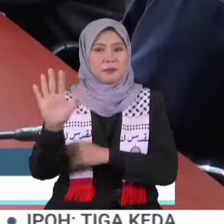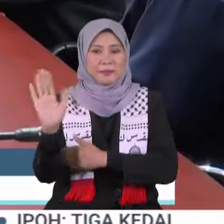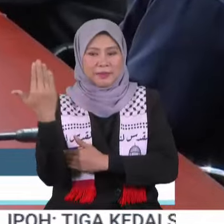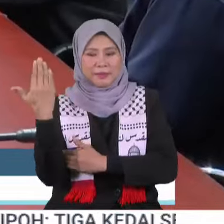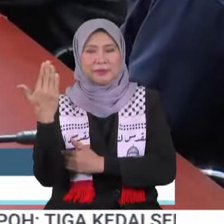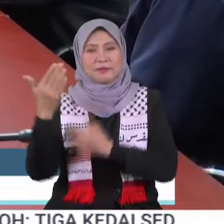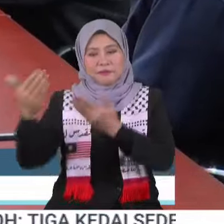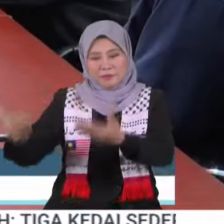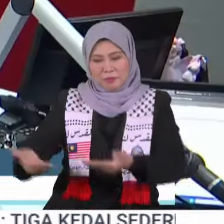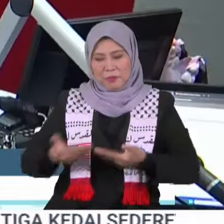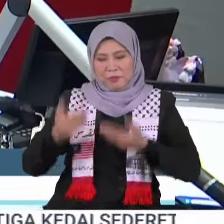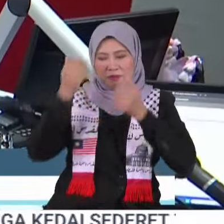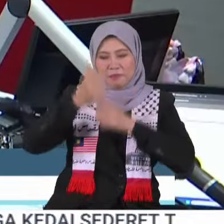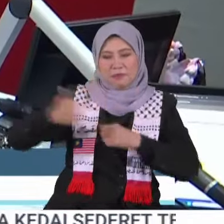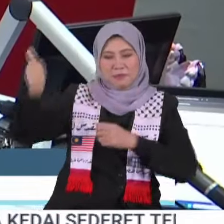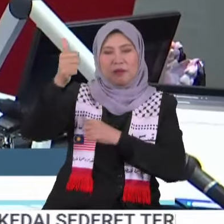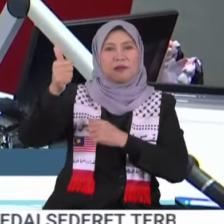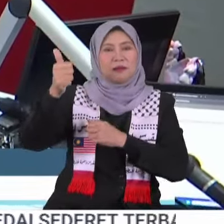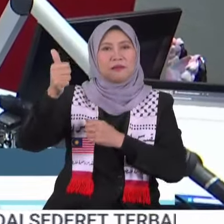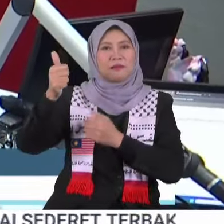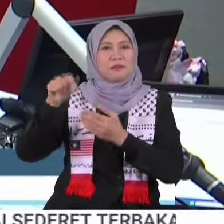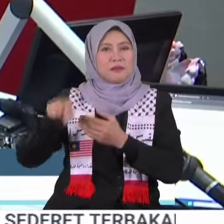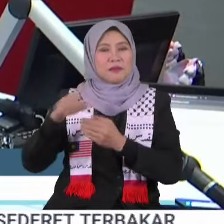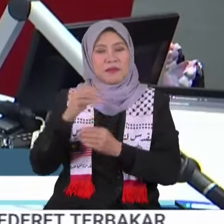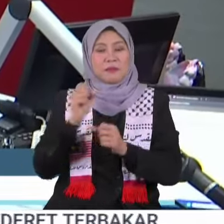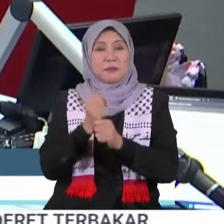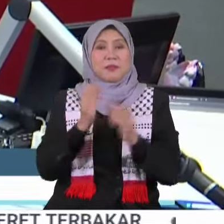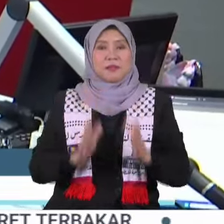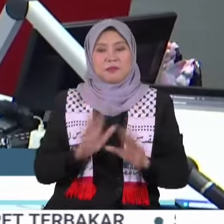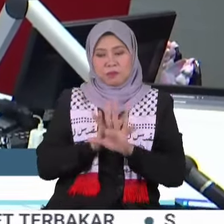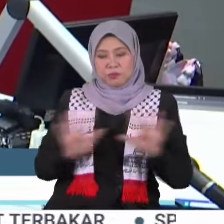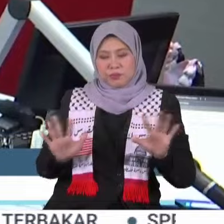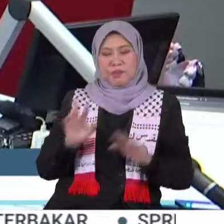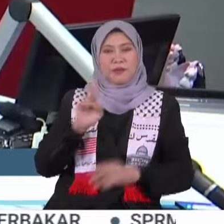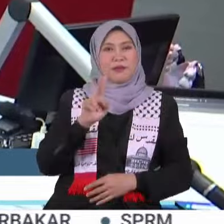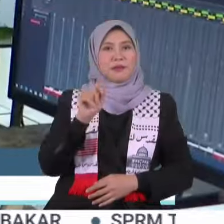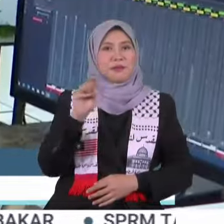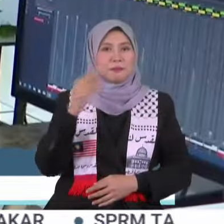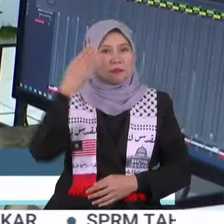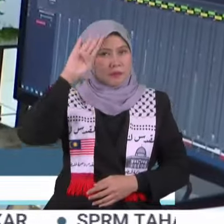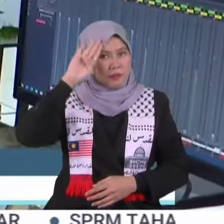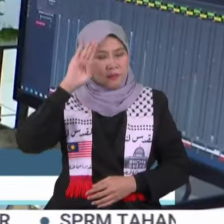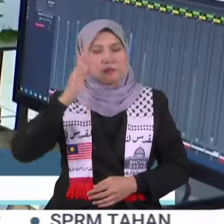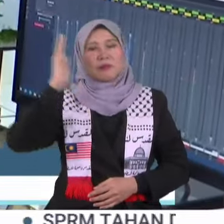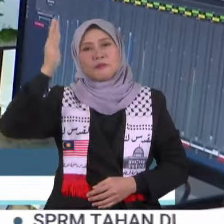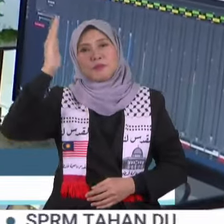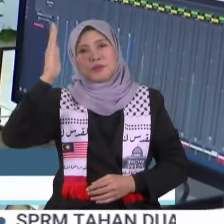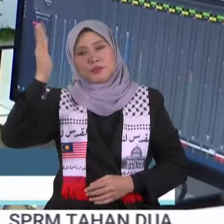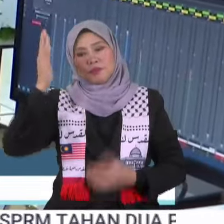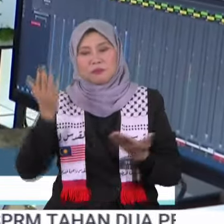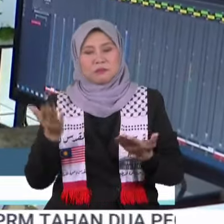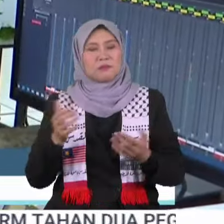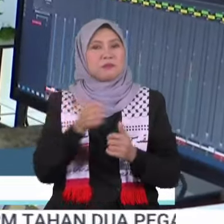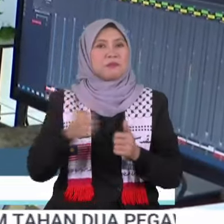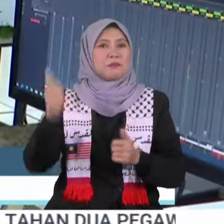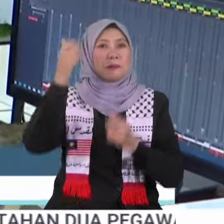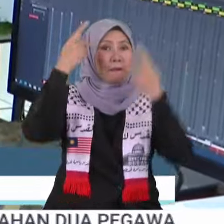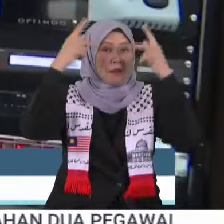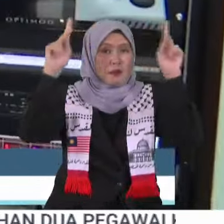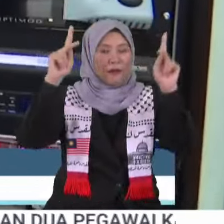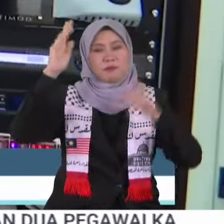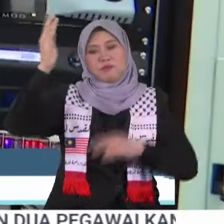disambut pengarah penyiaran Perlis Fatih Hidayat Ghazali serta kakitangan RTM Perlis. Talimat berkaitan RTM Perlis disampaikan pengarah penyiaran